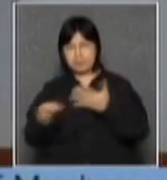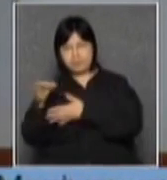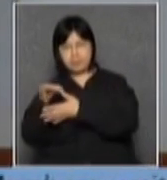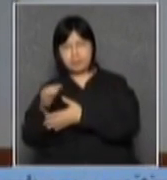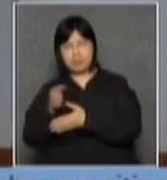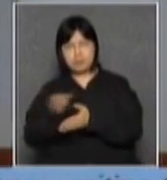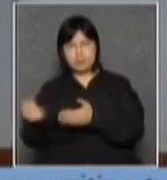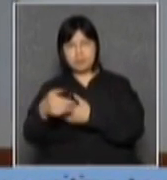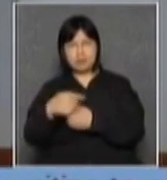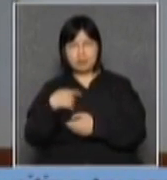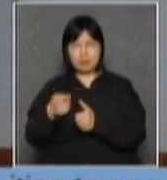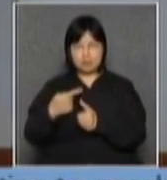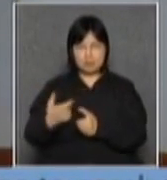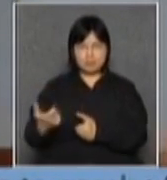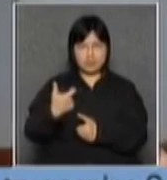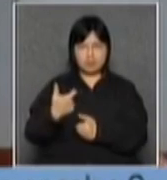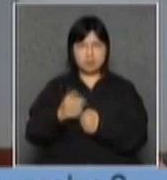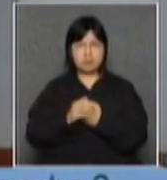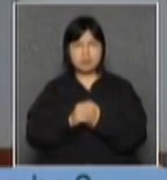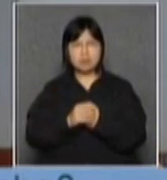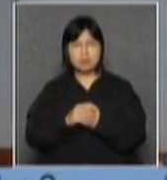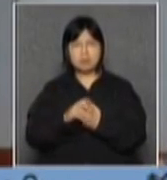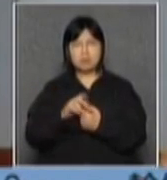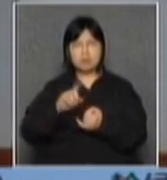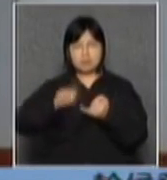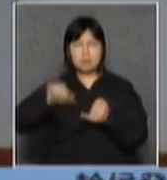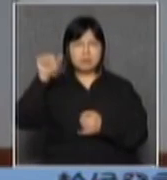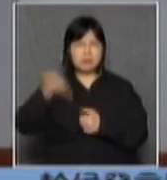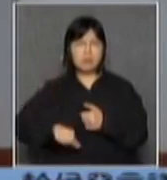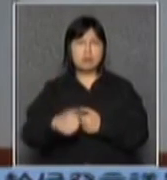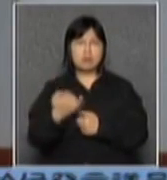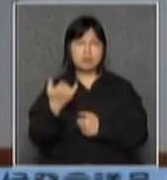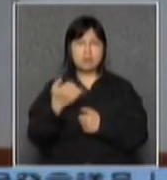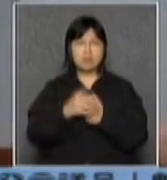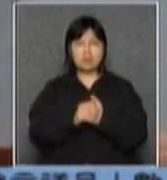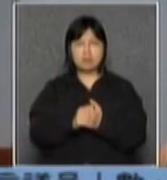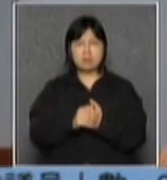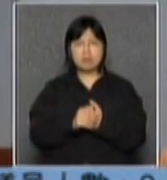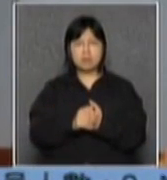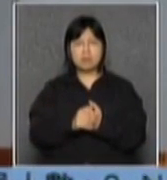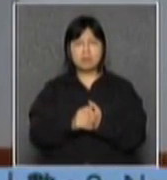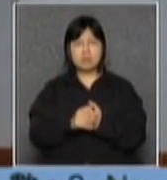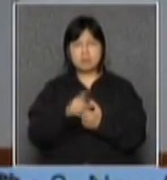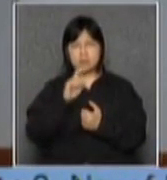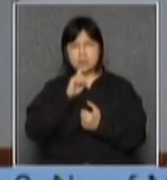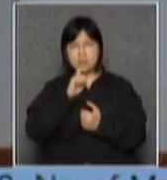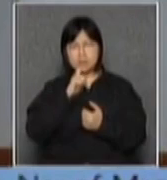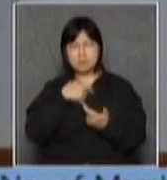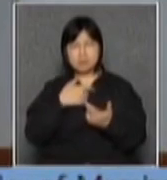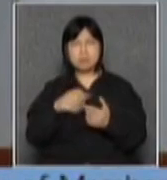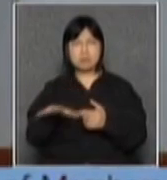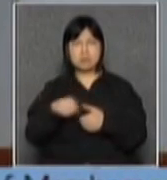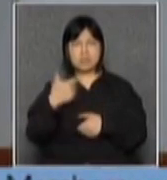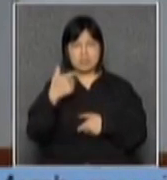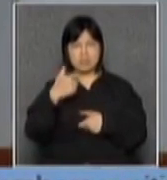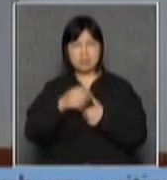為我攞定錢先，不過只不過唔得啫嘛，係咪？喺呢度攞個錢啦。喂，咁你